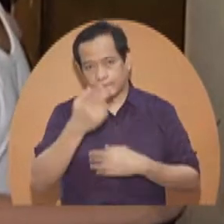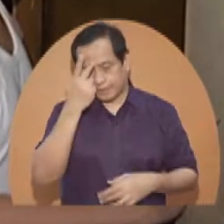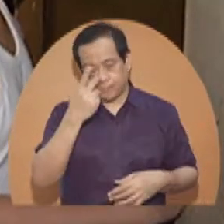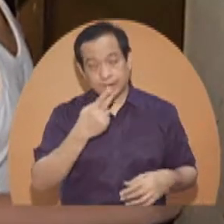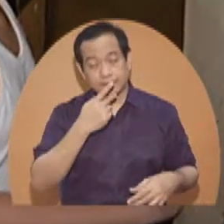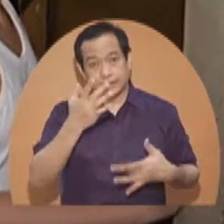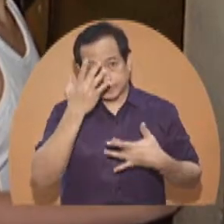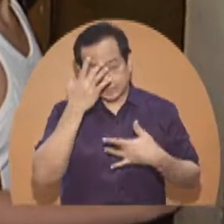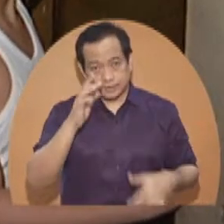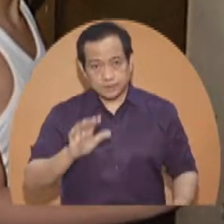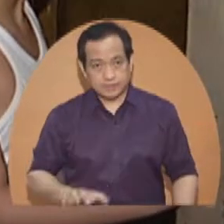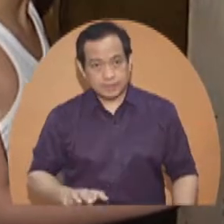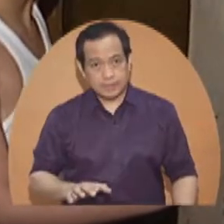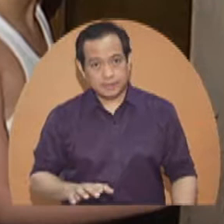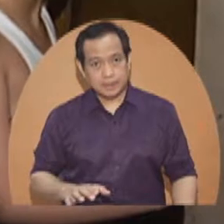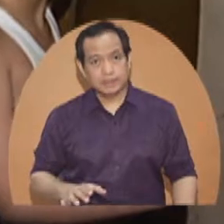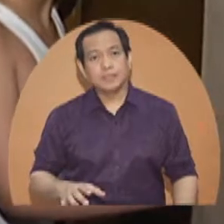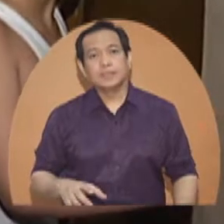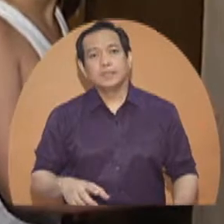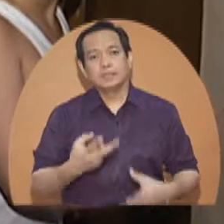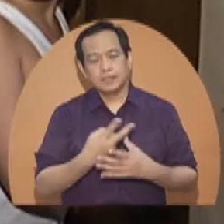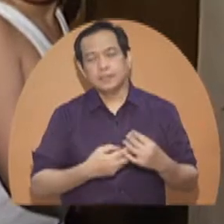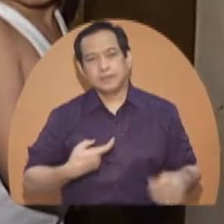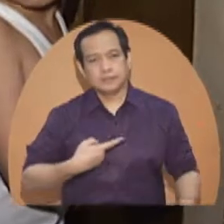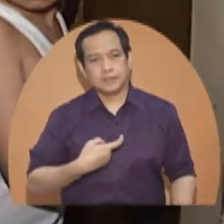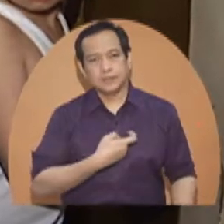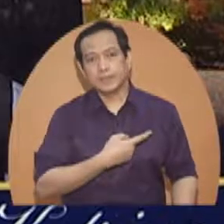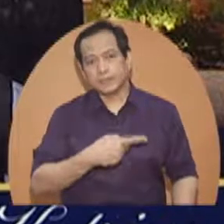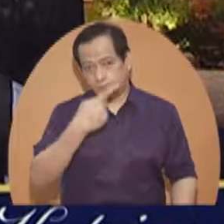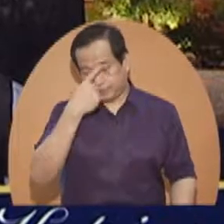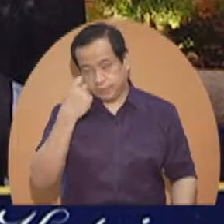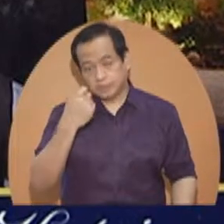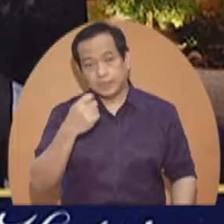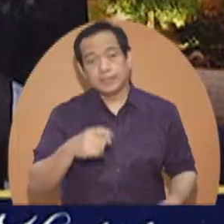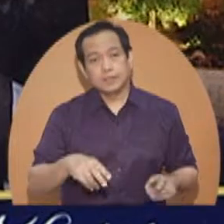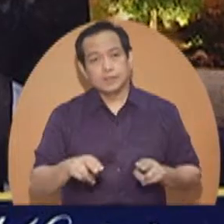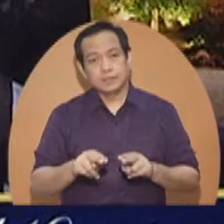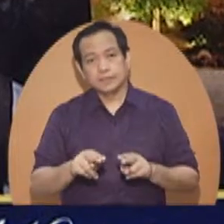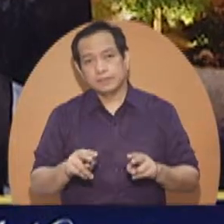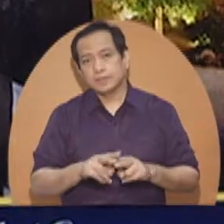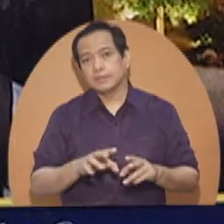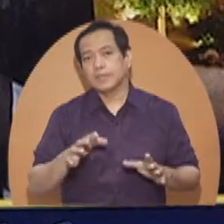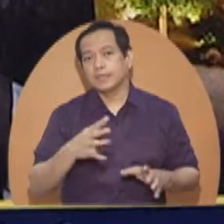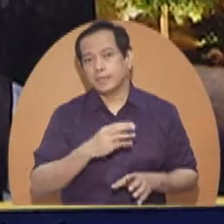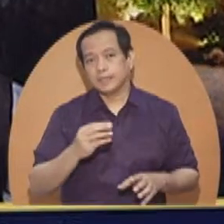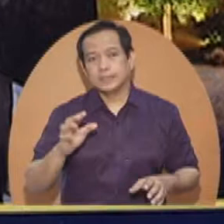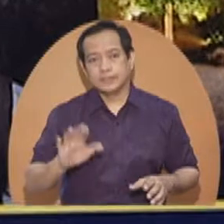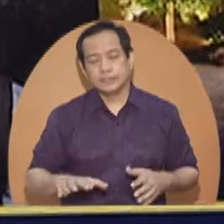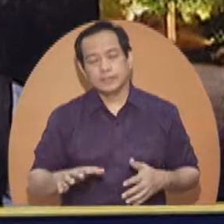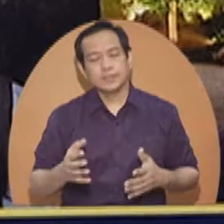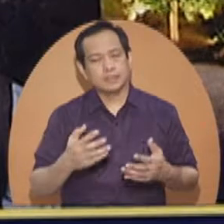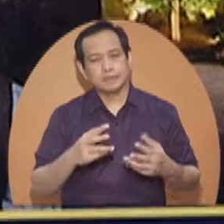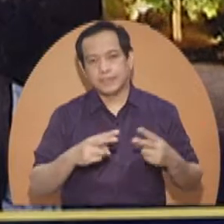mga magulang ni Charles ang kanyang kondisyon, nasasaktan pa rin sila dahil normal na masayahin naman